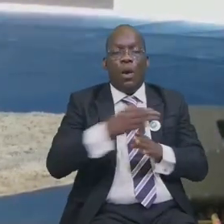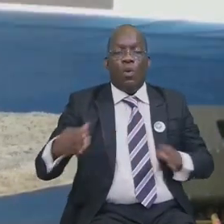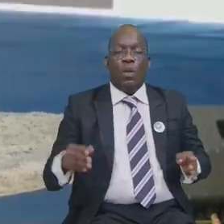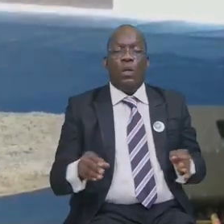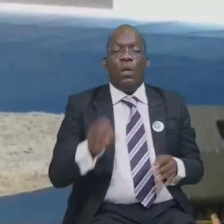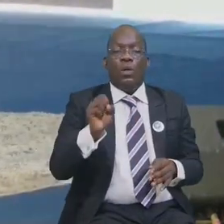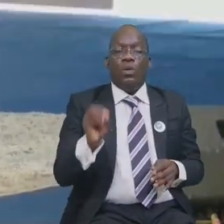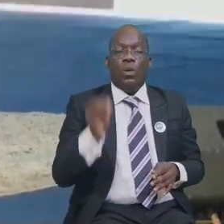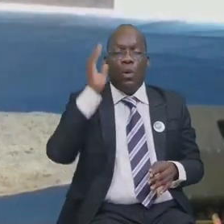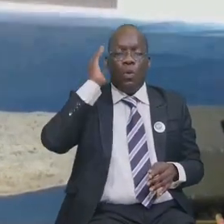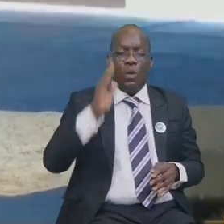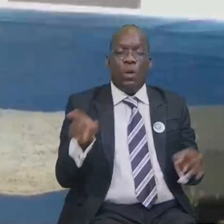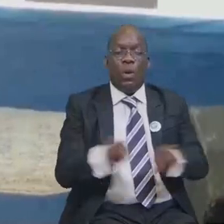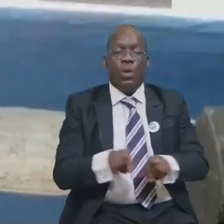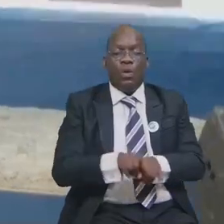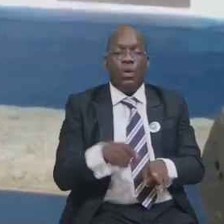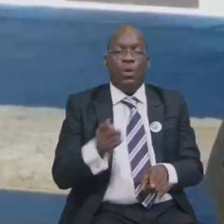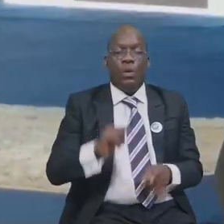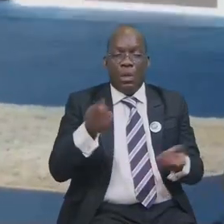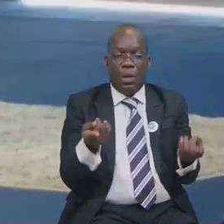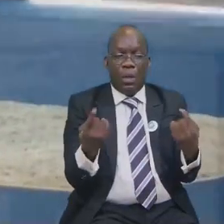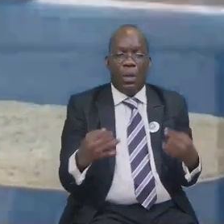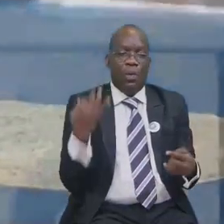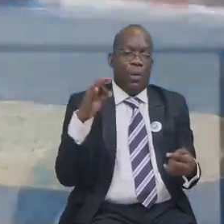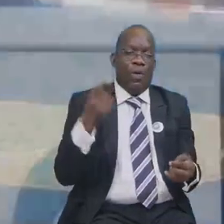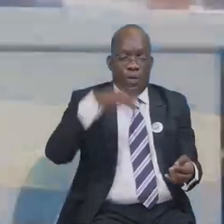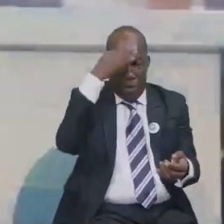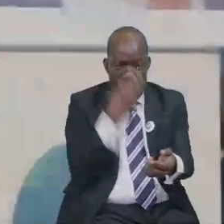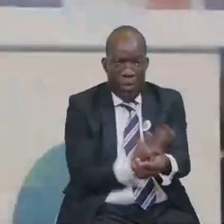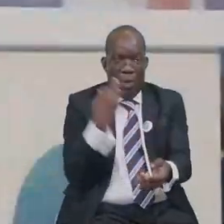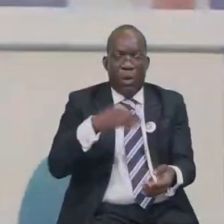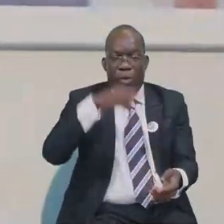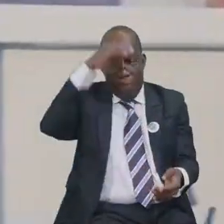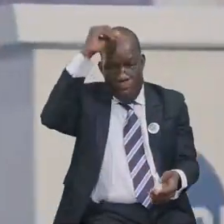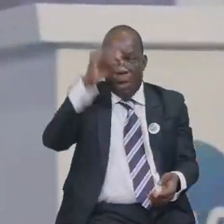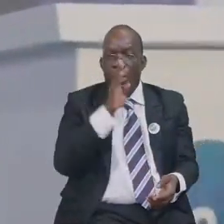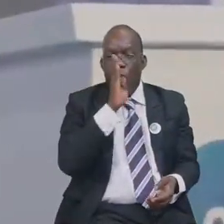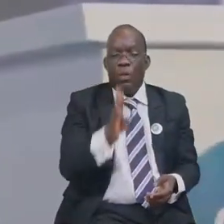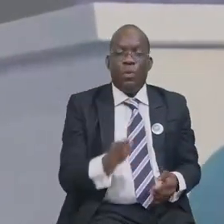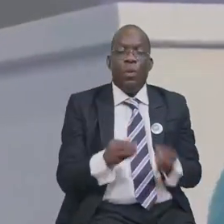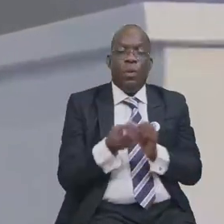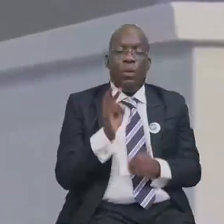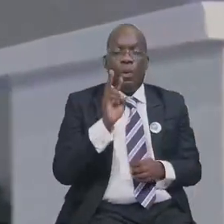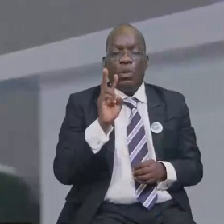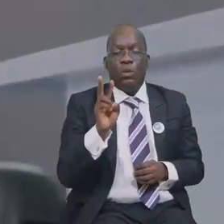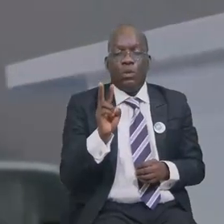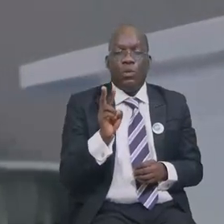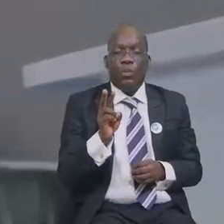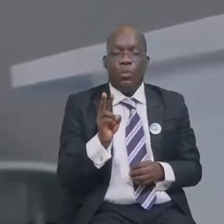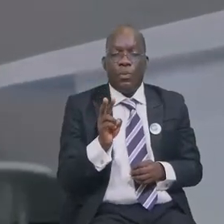même à l'avènement du Fils de l'homme. Deuxième élément maintenant,